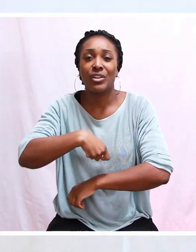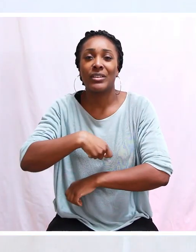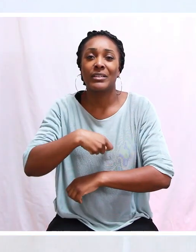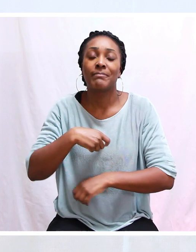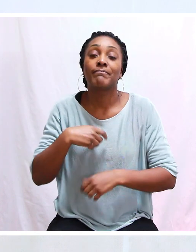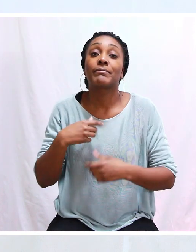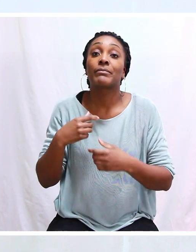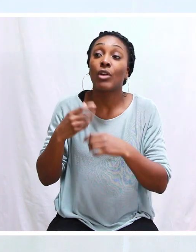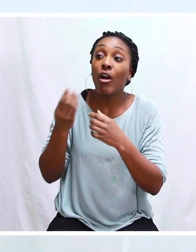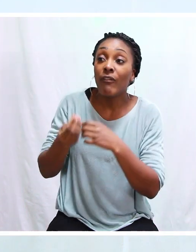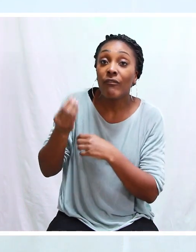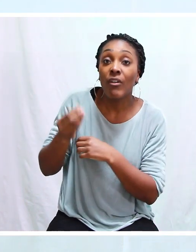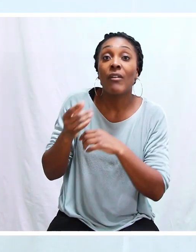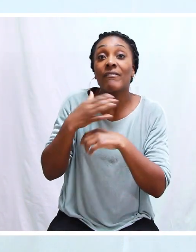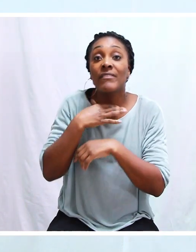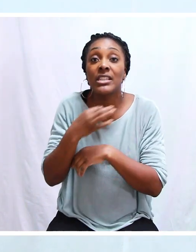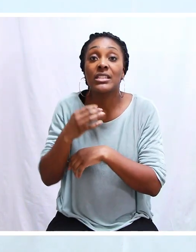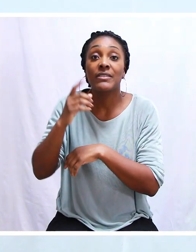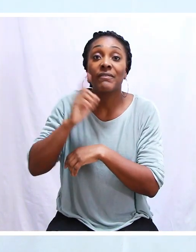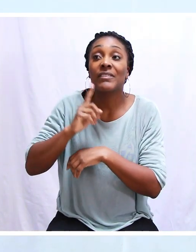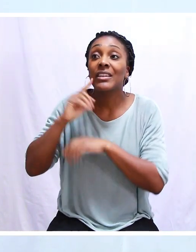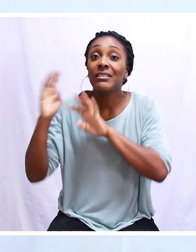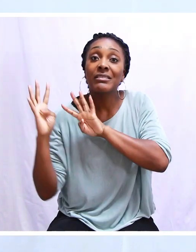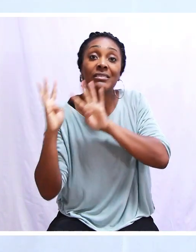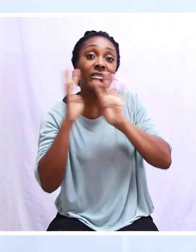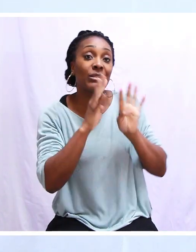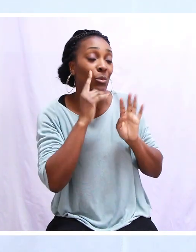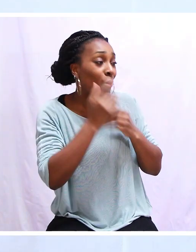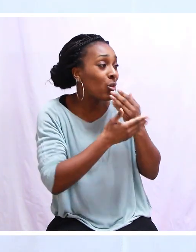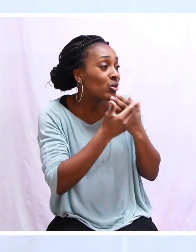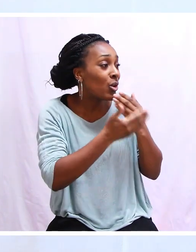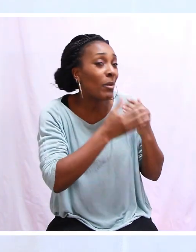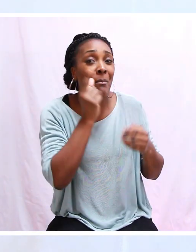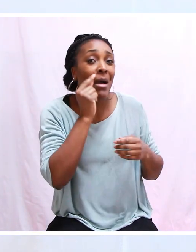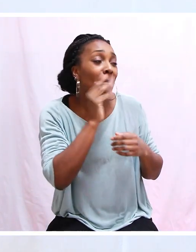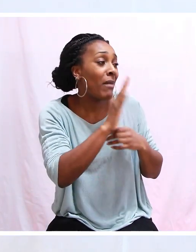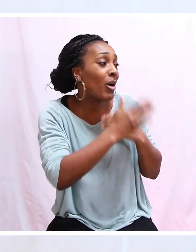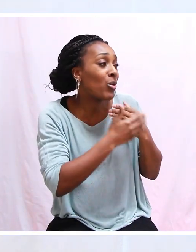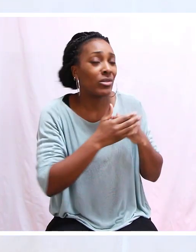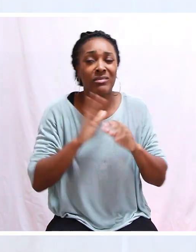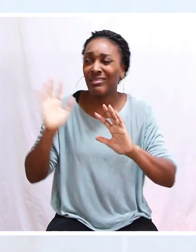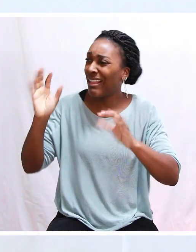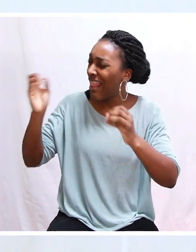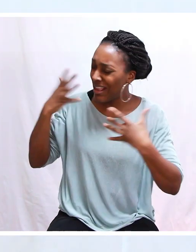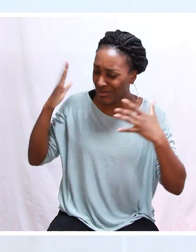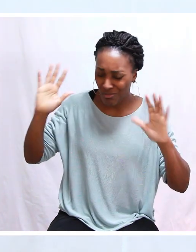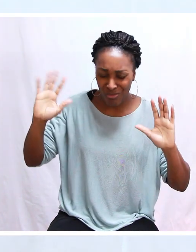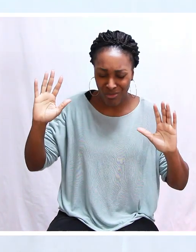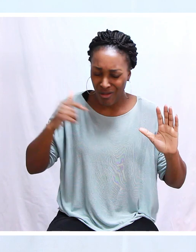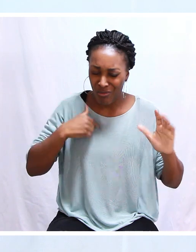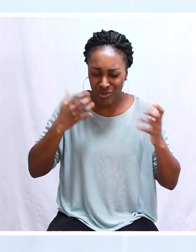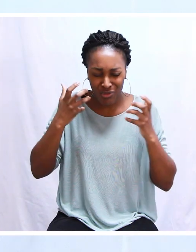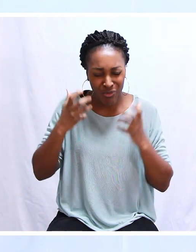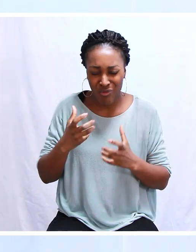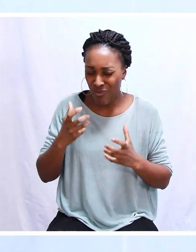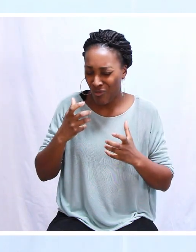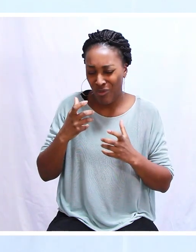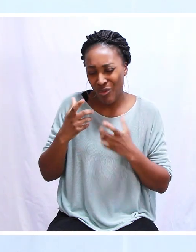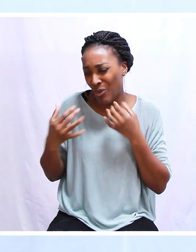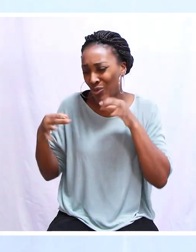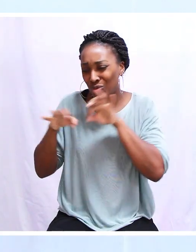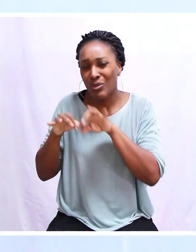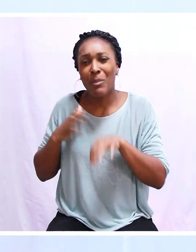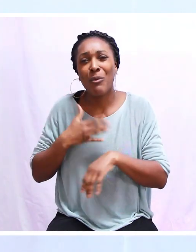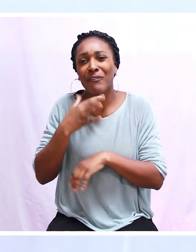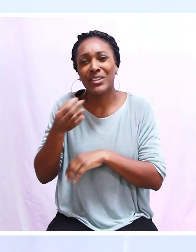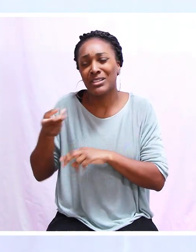pour le consoler, mais il ne voulut recevoir aucune consolation. Il disait, c'est en pleurant que je descendrai vers mon fils au séjour des morts, et